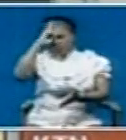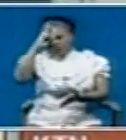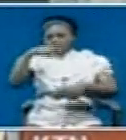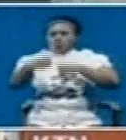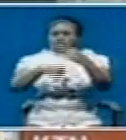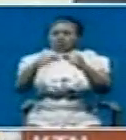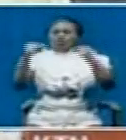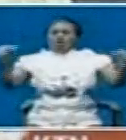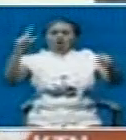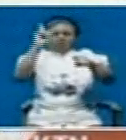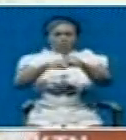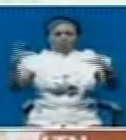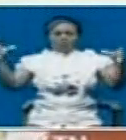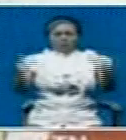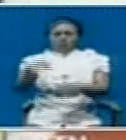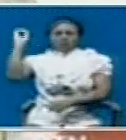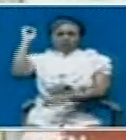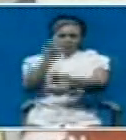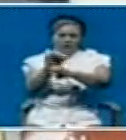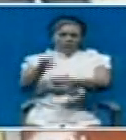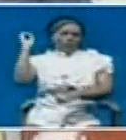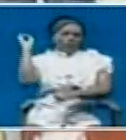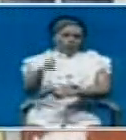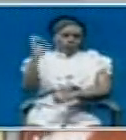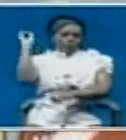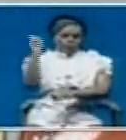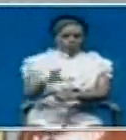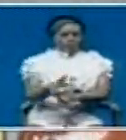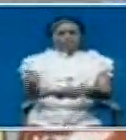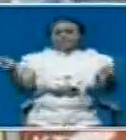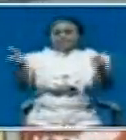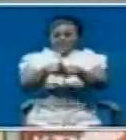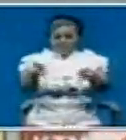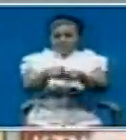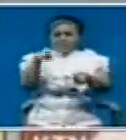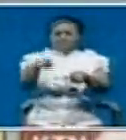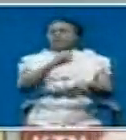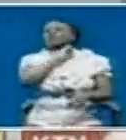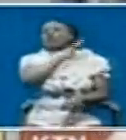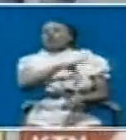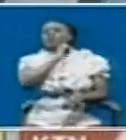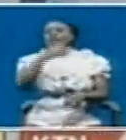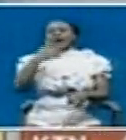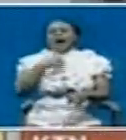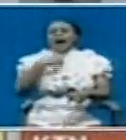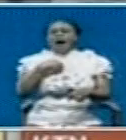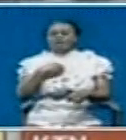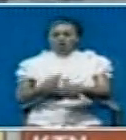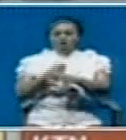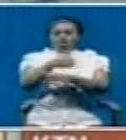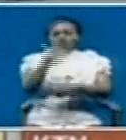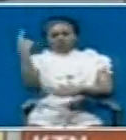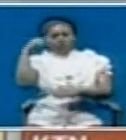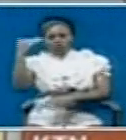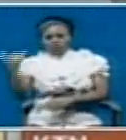muda, wakati wenyeji walipowarushia mawe watumizi na kuadhibu usafiri. Pia walilalama kutokuwepo na vivukio vya watoto wa shule